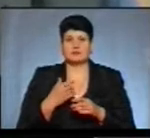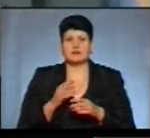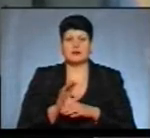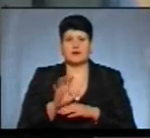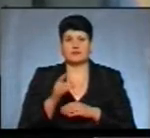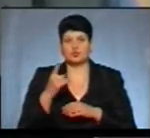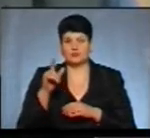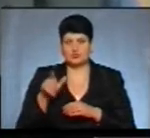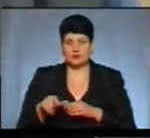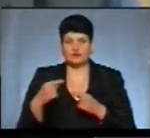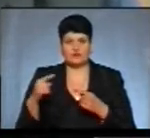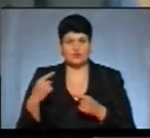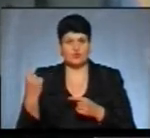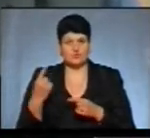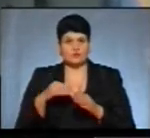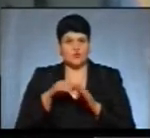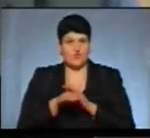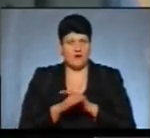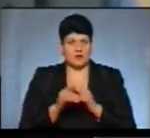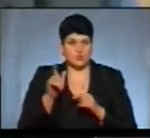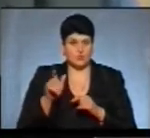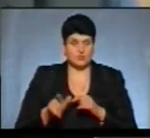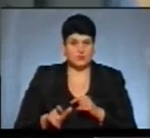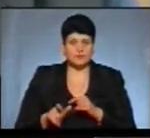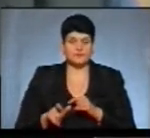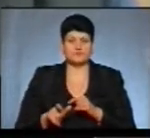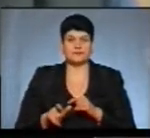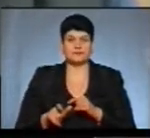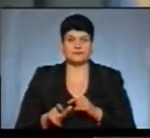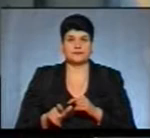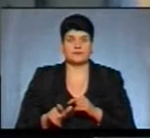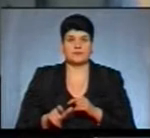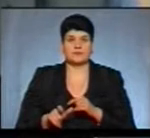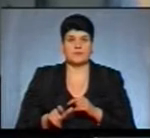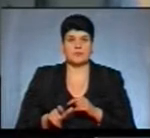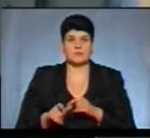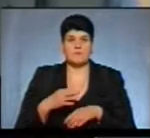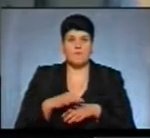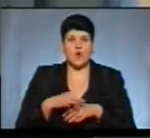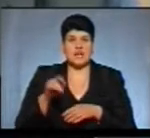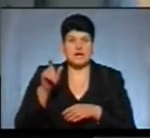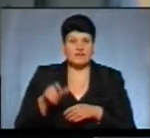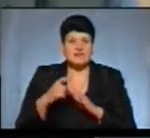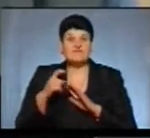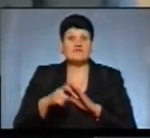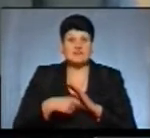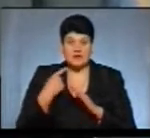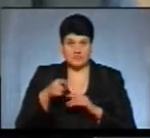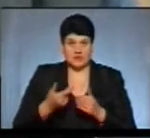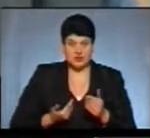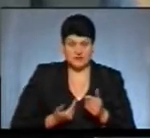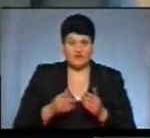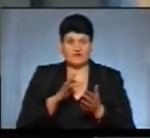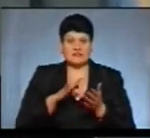область для того, щоб переховати її, бо тому що, знову ж таки, кривдник знав, що вона проживає в центрі